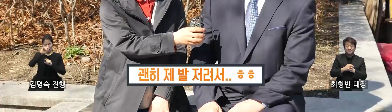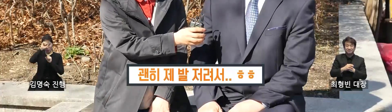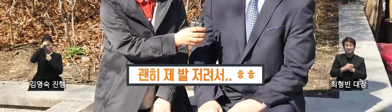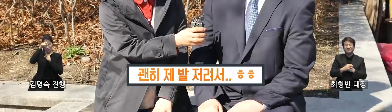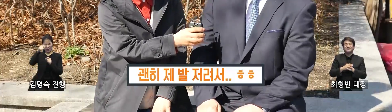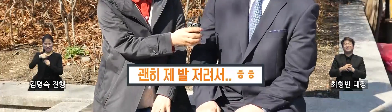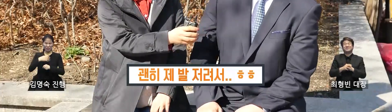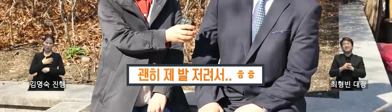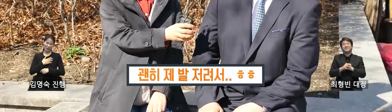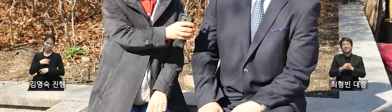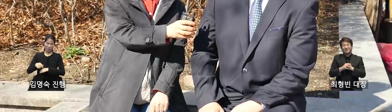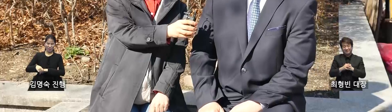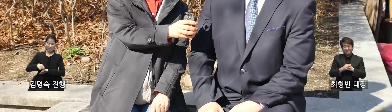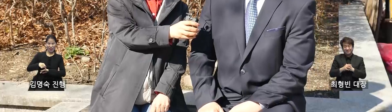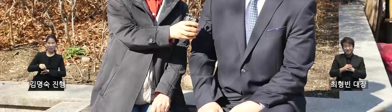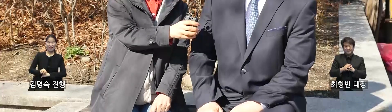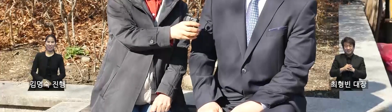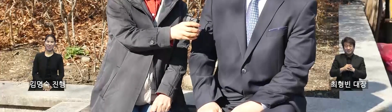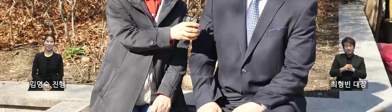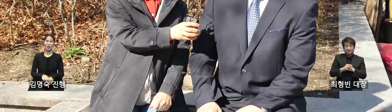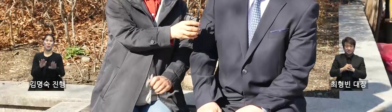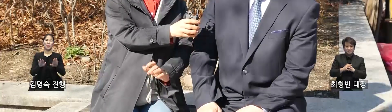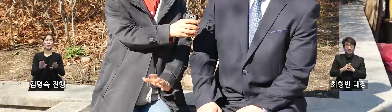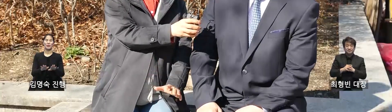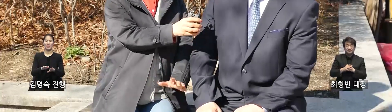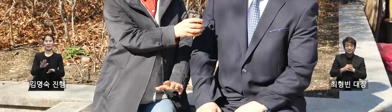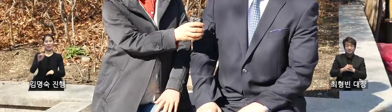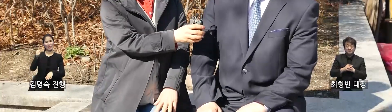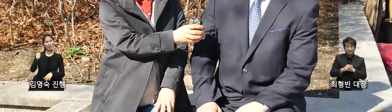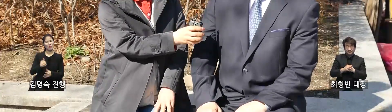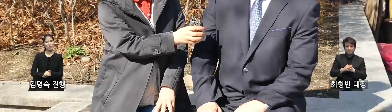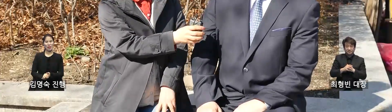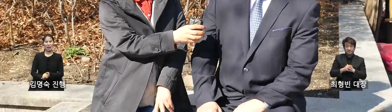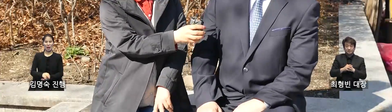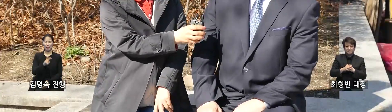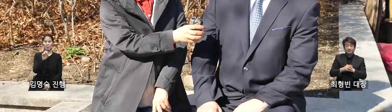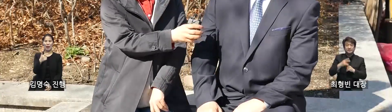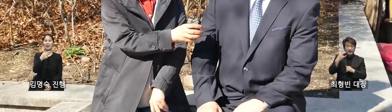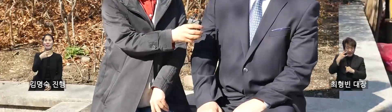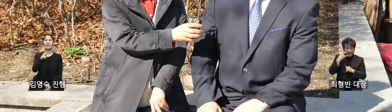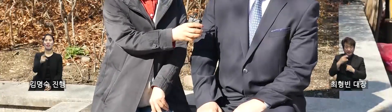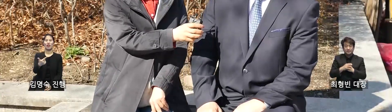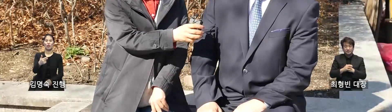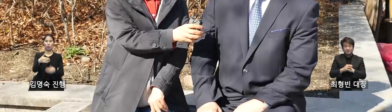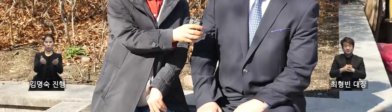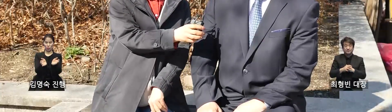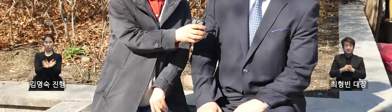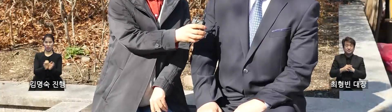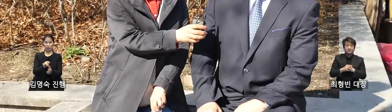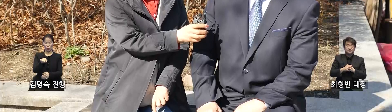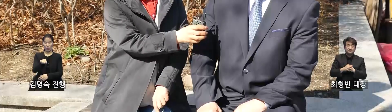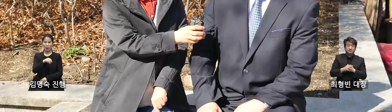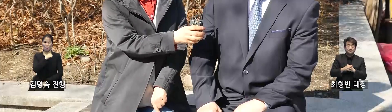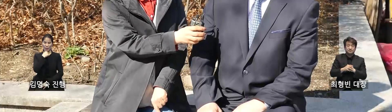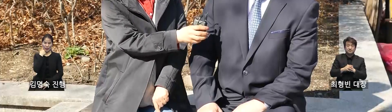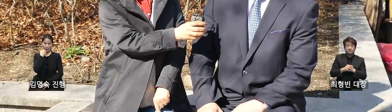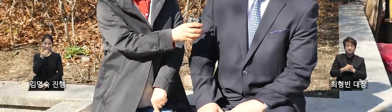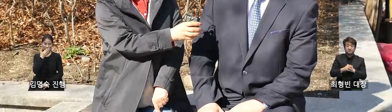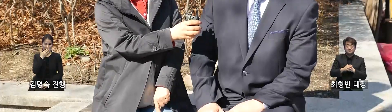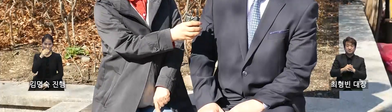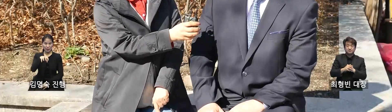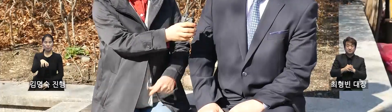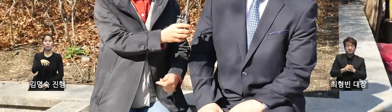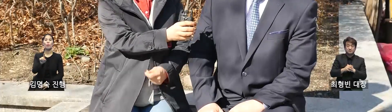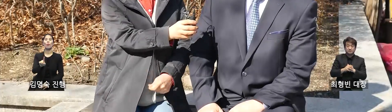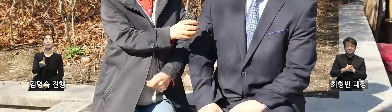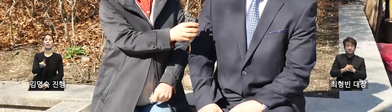지명 하실까 아아 오늘 대장님 완 면 동이 에 예 완 연동에 또 어떤 맛집이 있어서